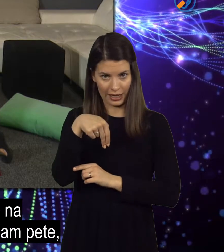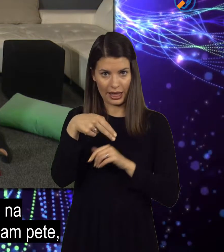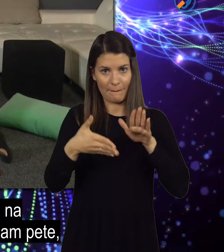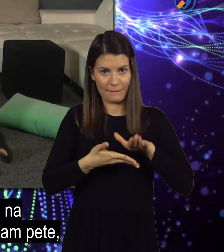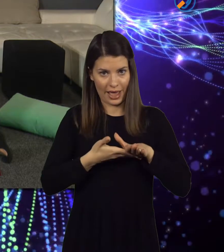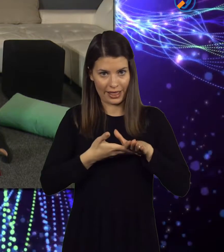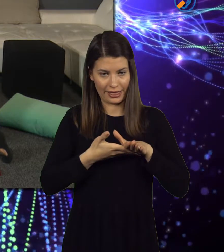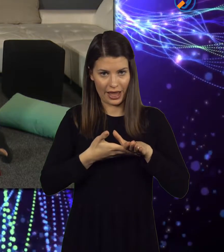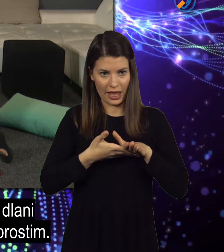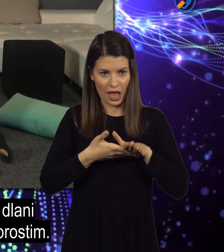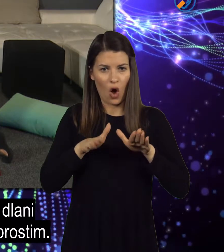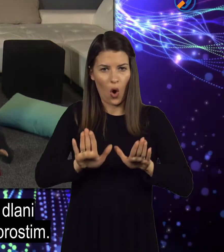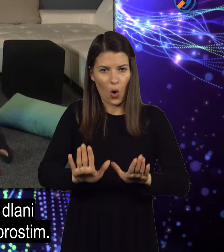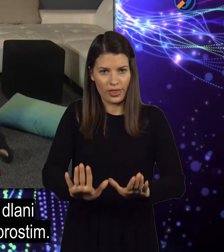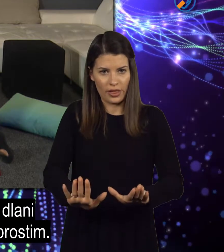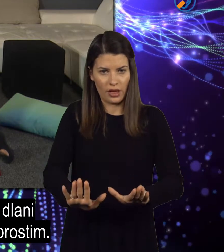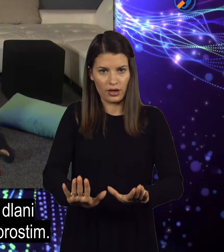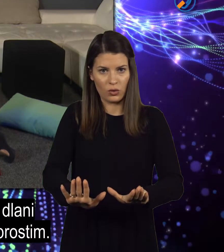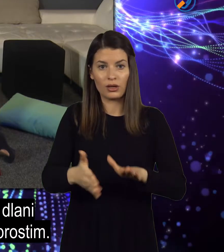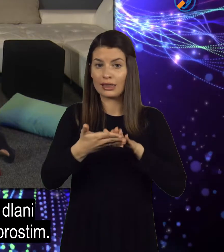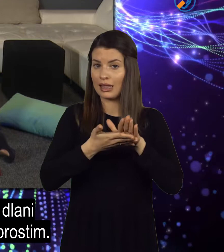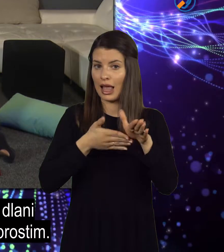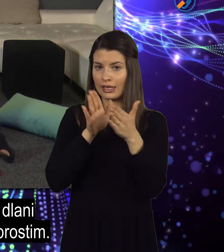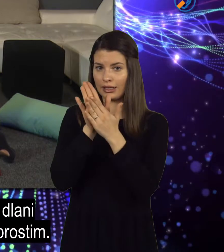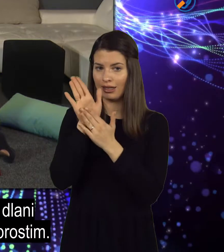pogledam pete, odrivamo dlani